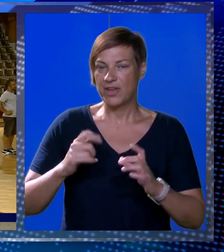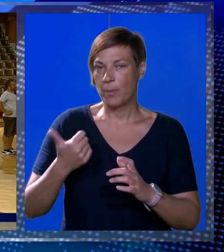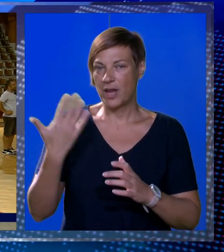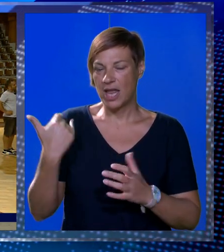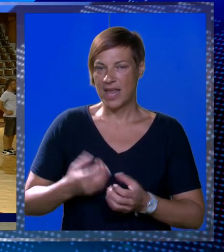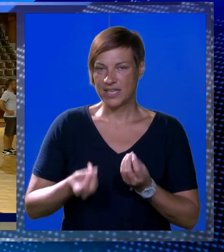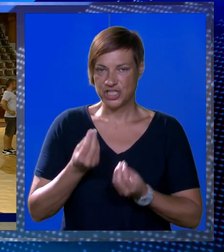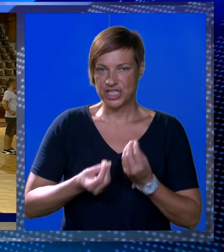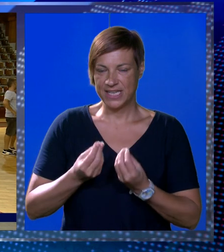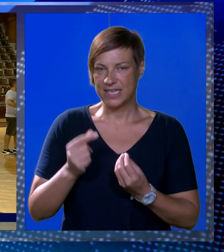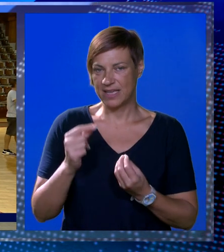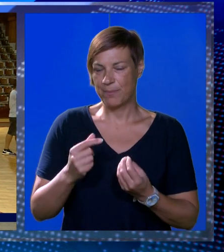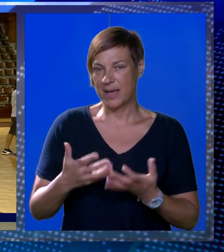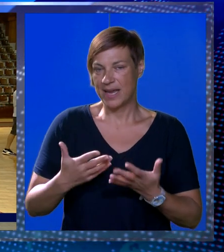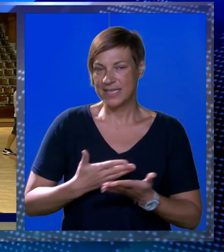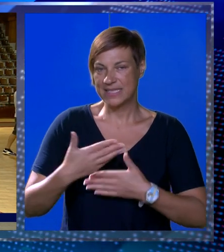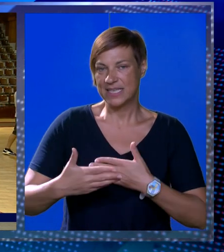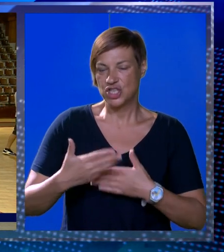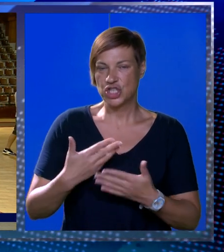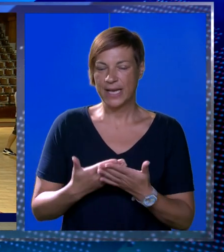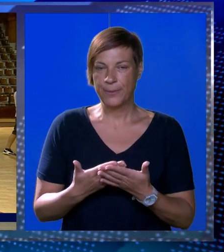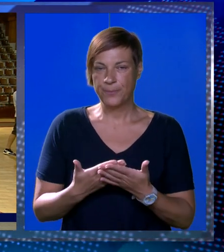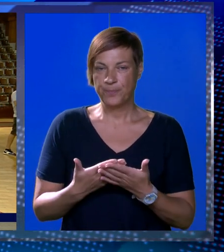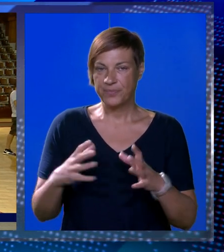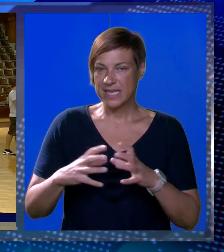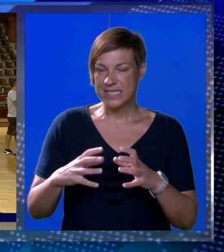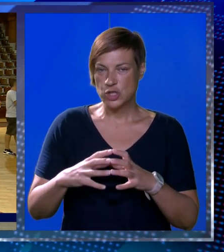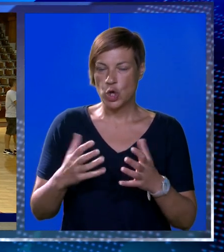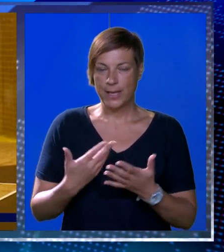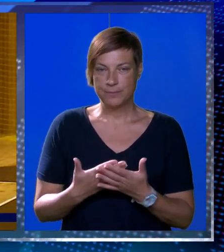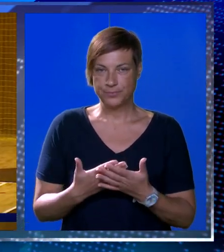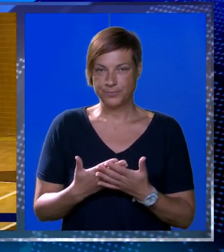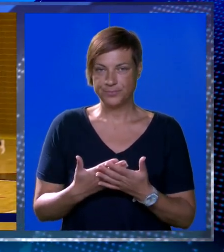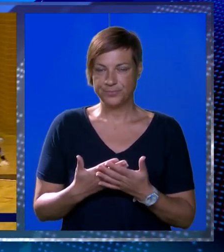puno je lakše bilo igrati kada su na malo malo izašli iz zoni